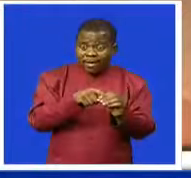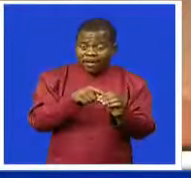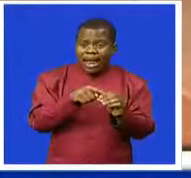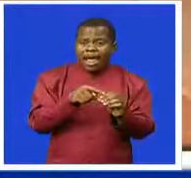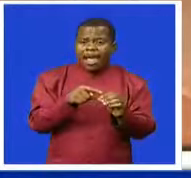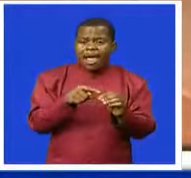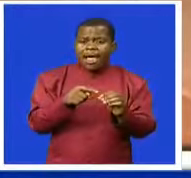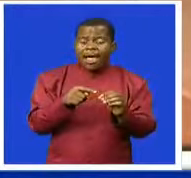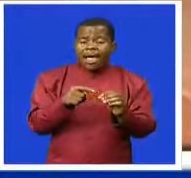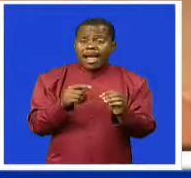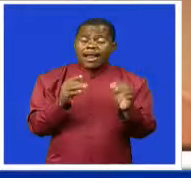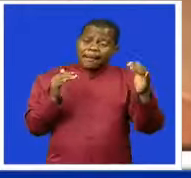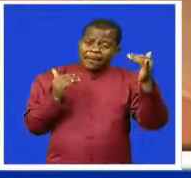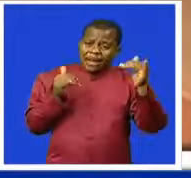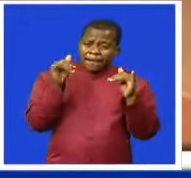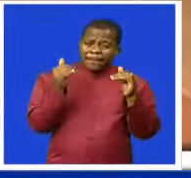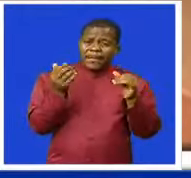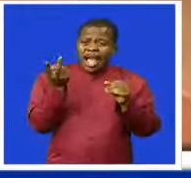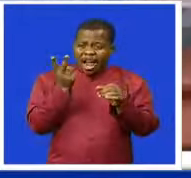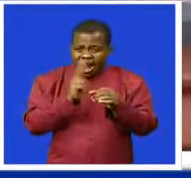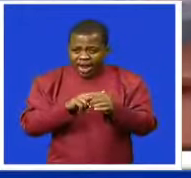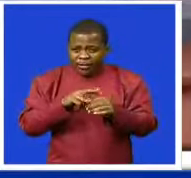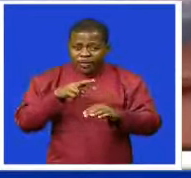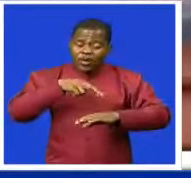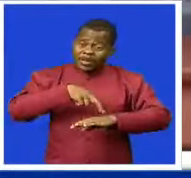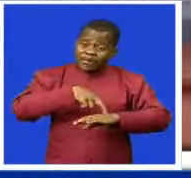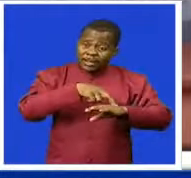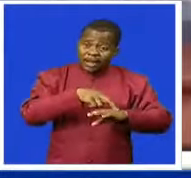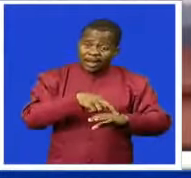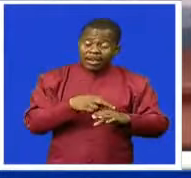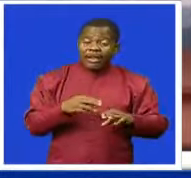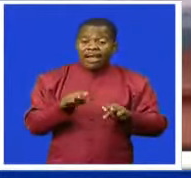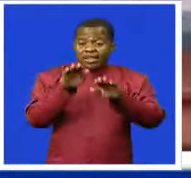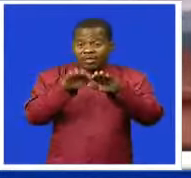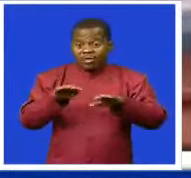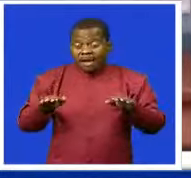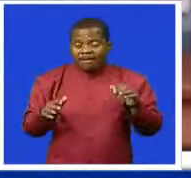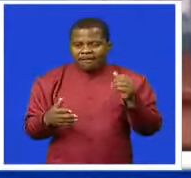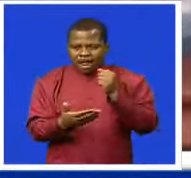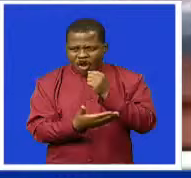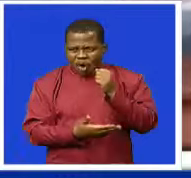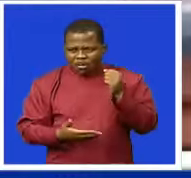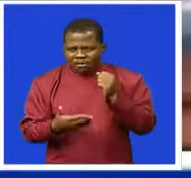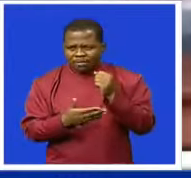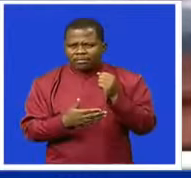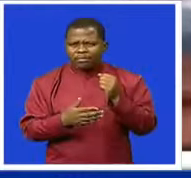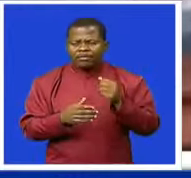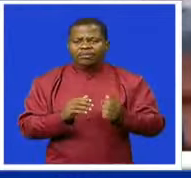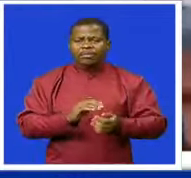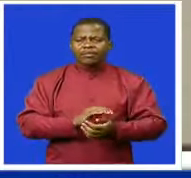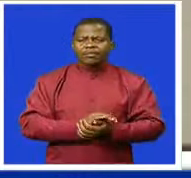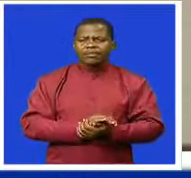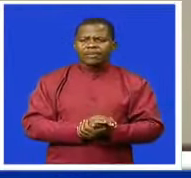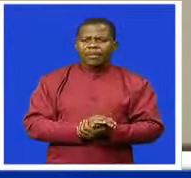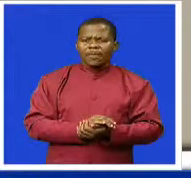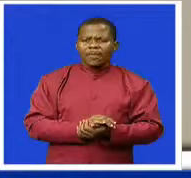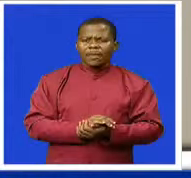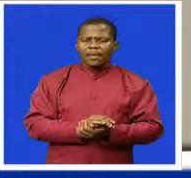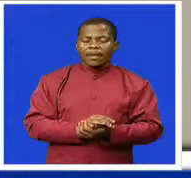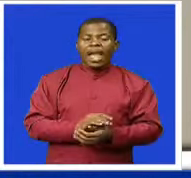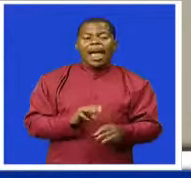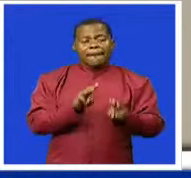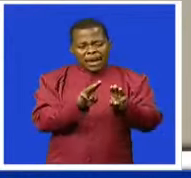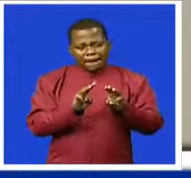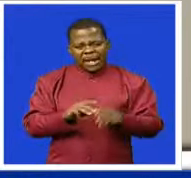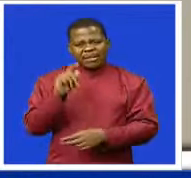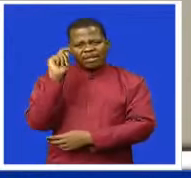emakhaya kodwa abatati ukuthi bafunani empilweni Uma sisemakhaya kanje bayaphuma bosomabhizinisi